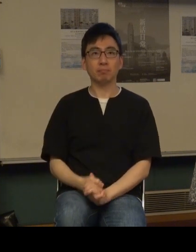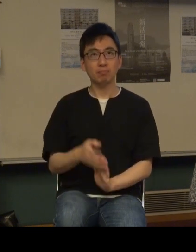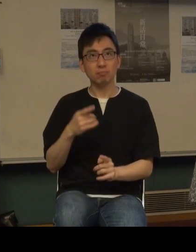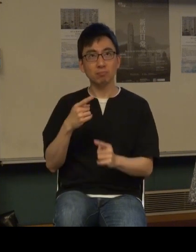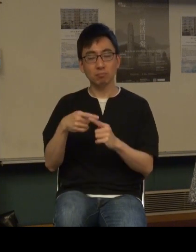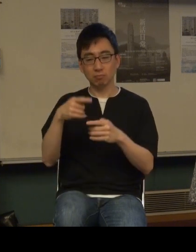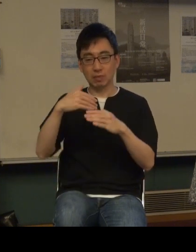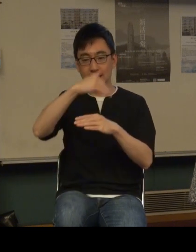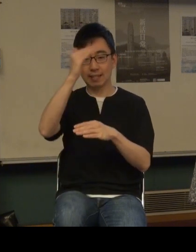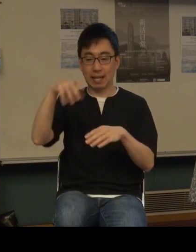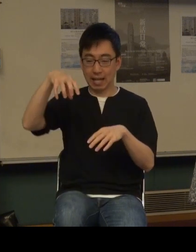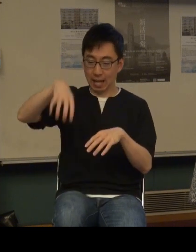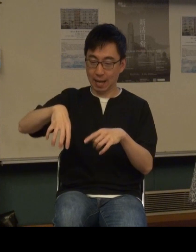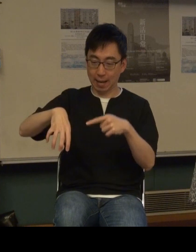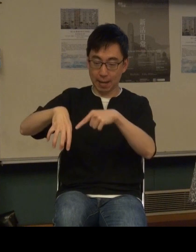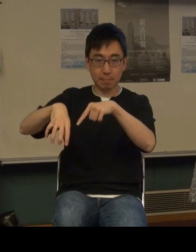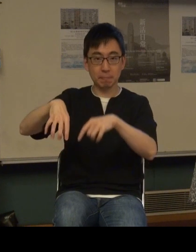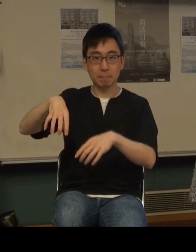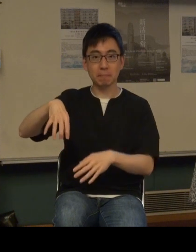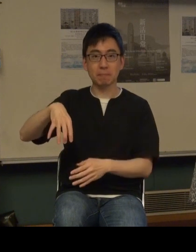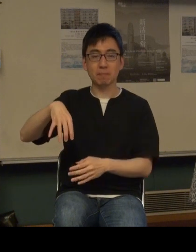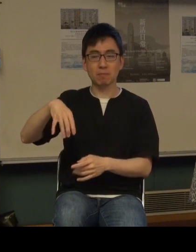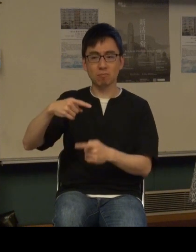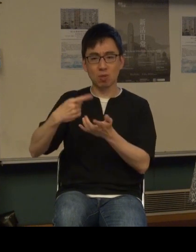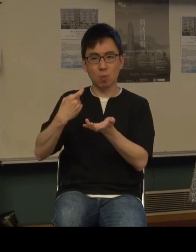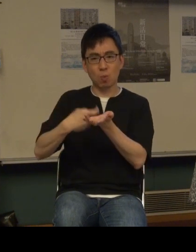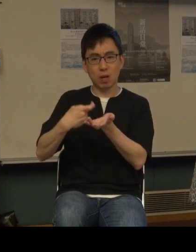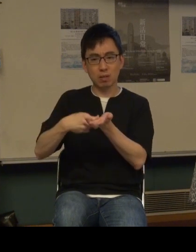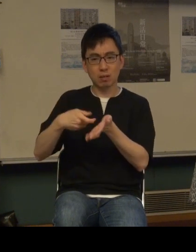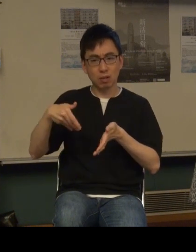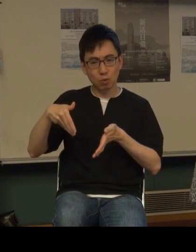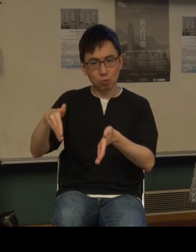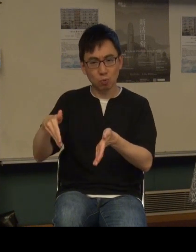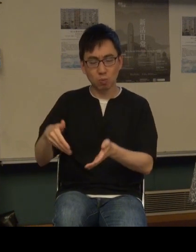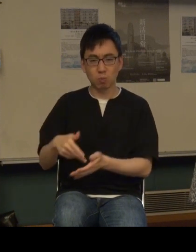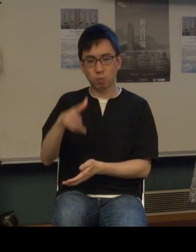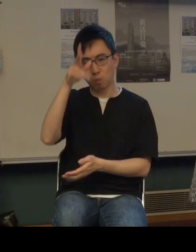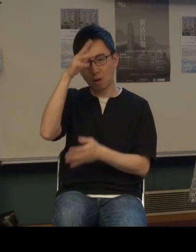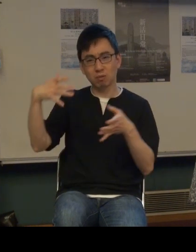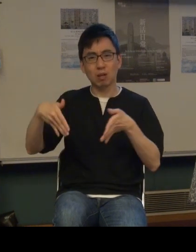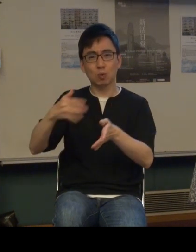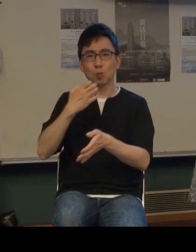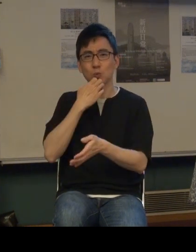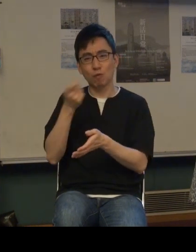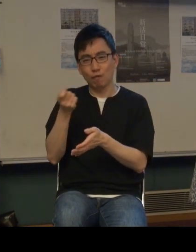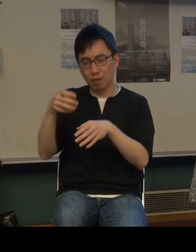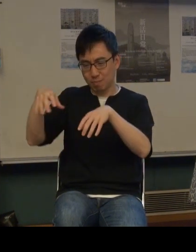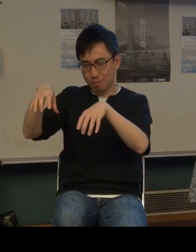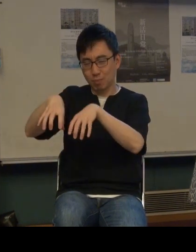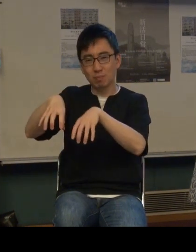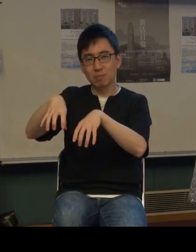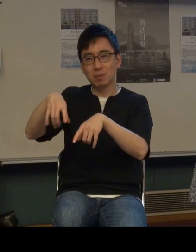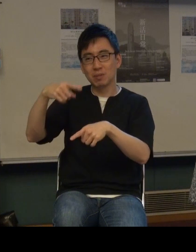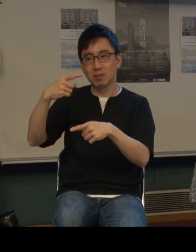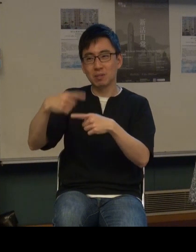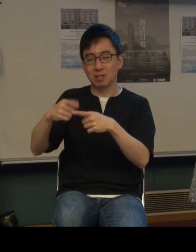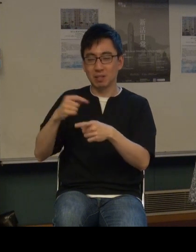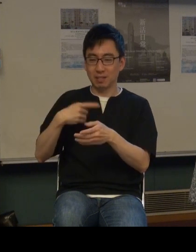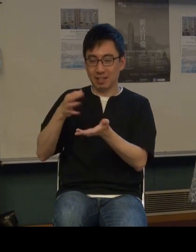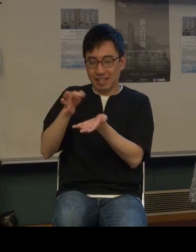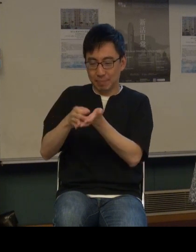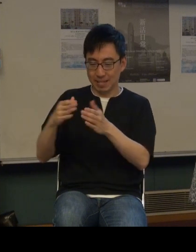喺山腳下邊起出嚟嘅，咁喺灣仔道同埋皇后大道東交界啦，咁所以佢個地皮咧就是一個三角